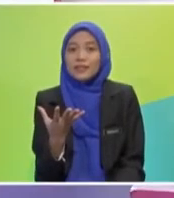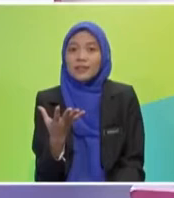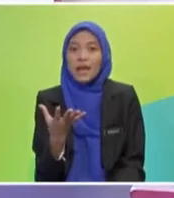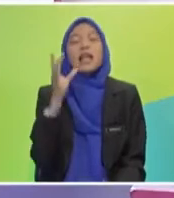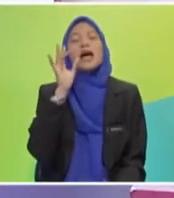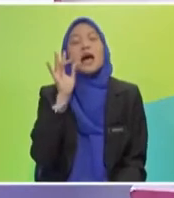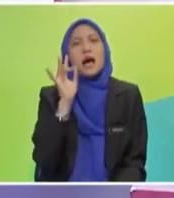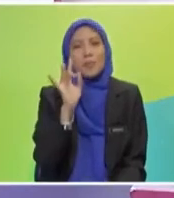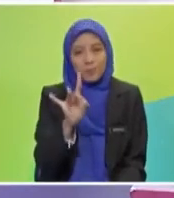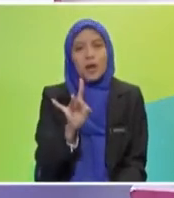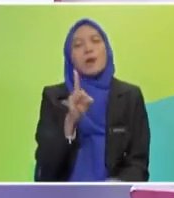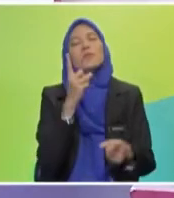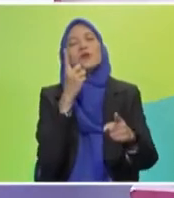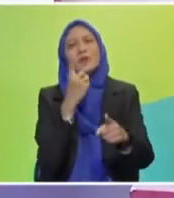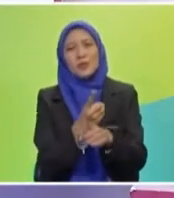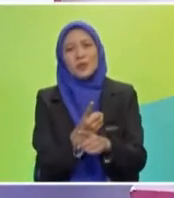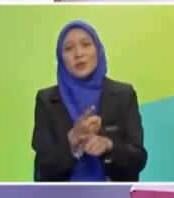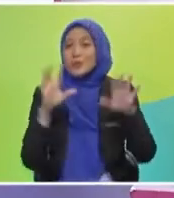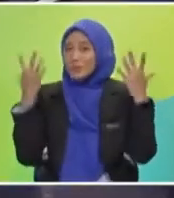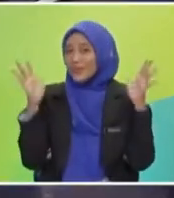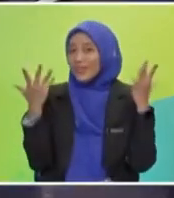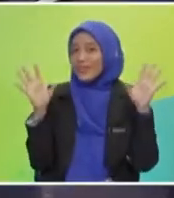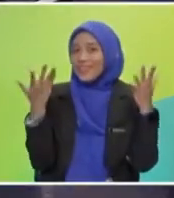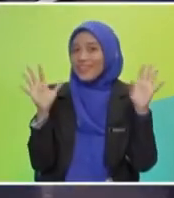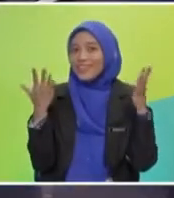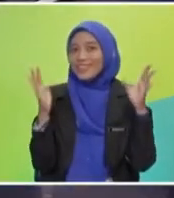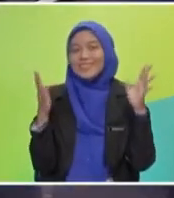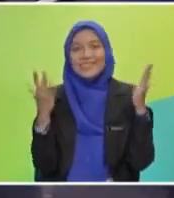8. 8 betul. Tepuk tangan sendiri.